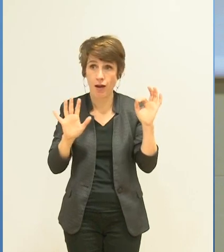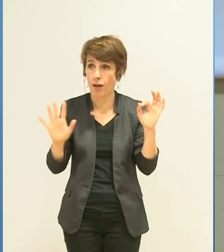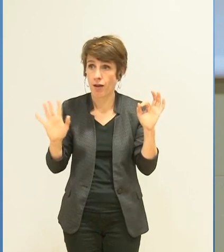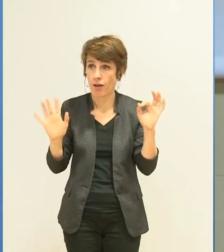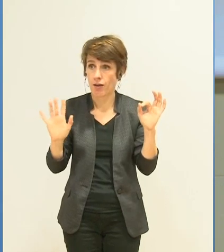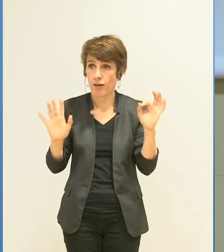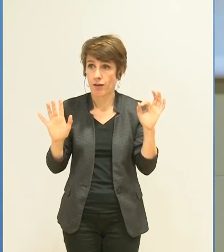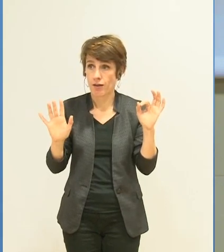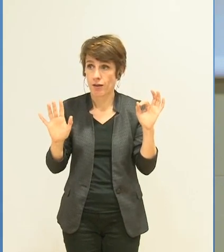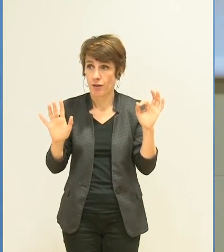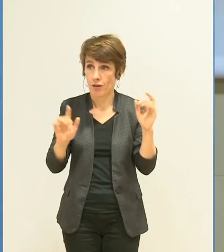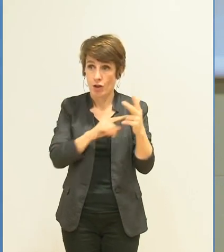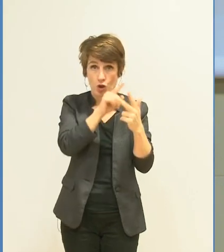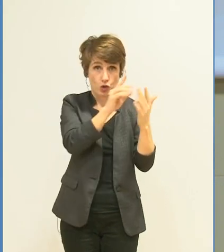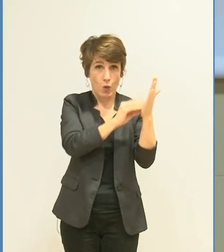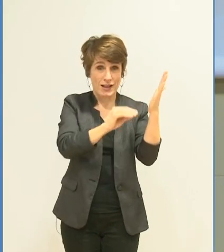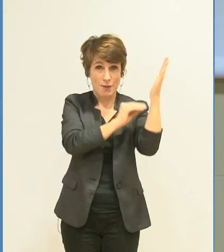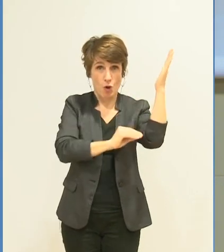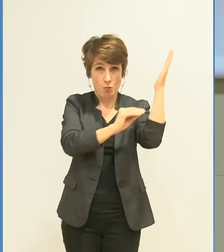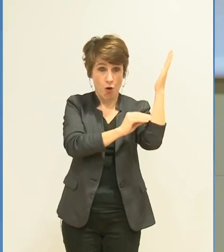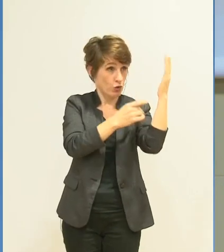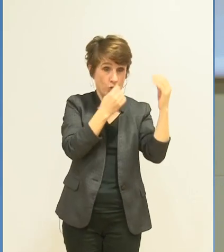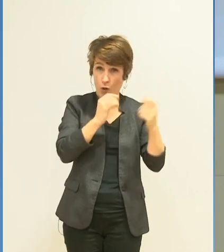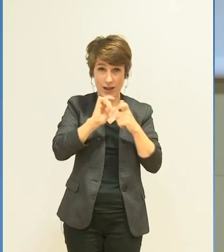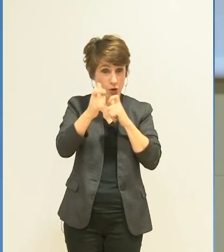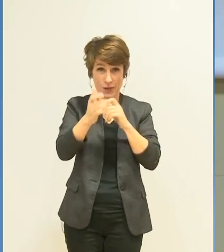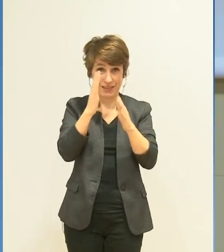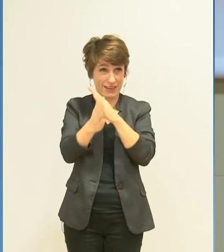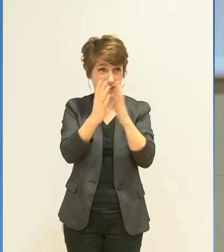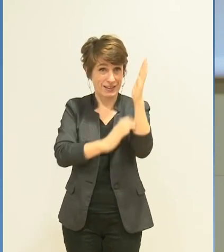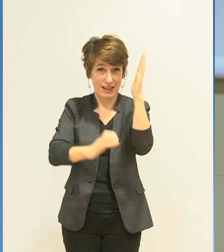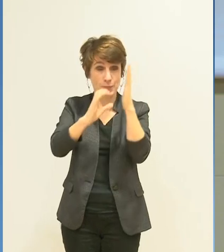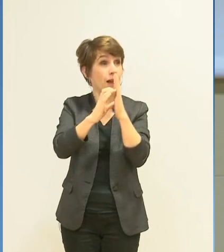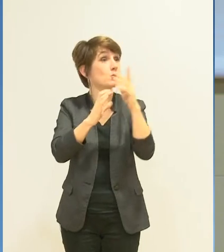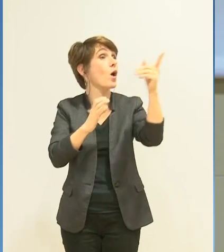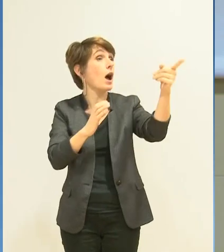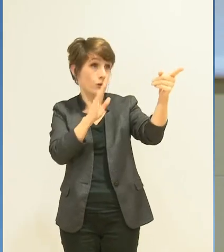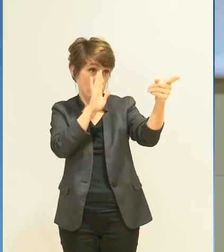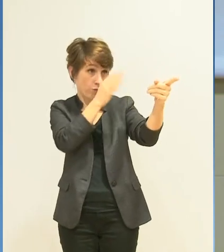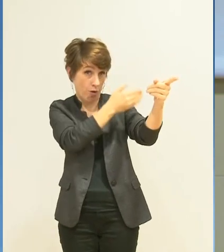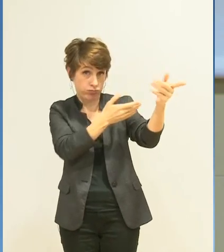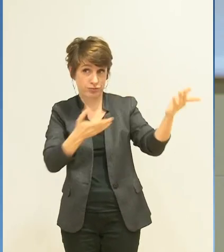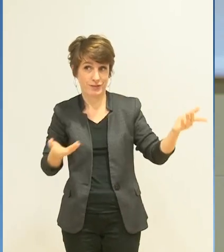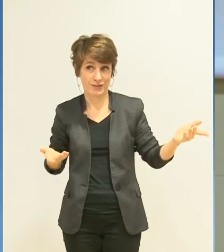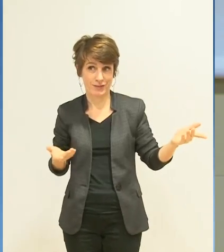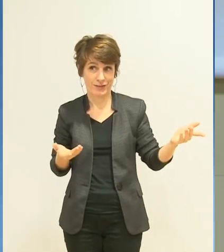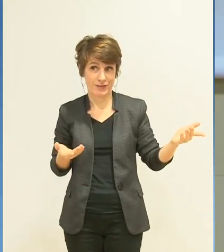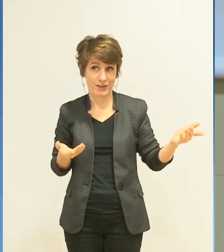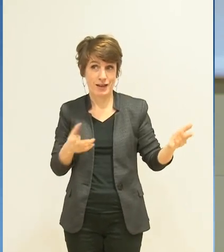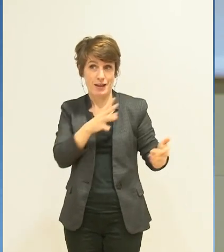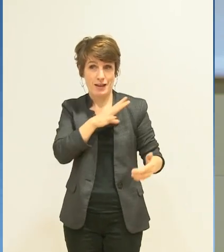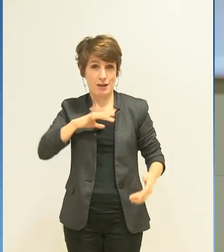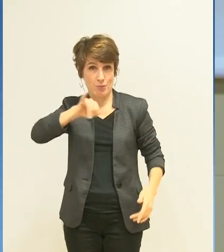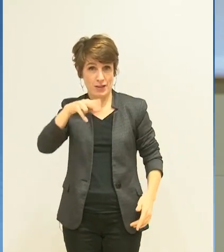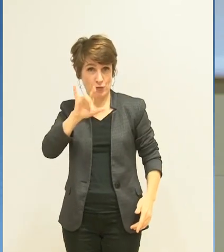y avait trois amendements donc là c'est la délibération du coup un changement de vote abstention de même julian et